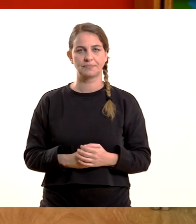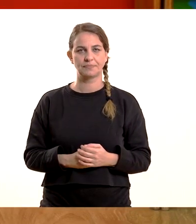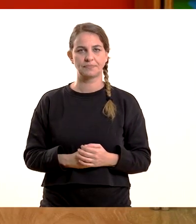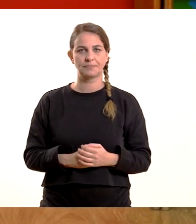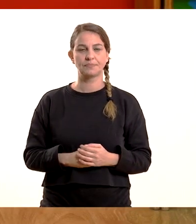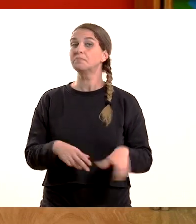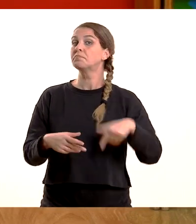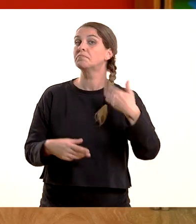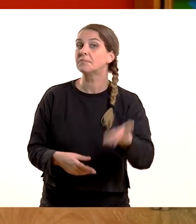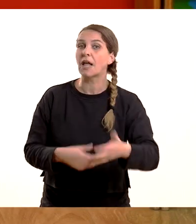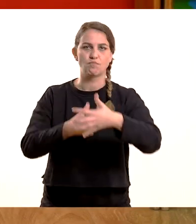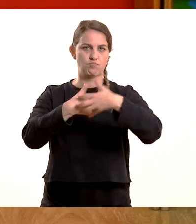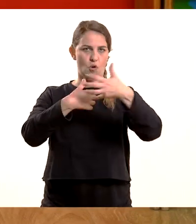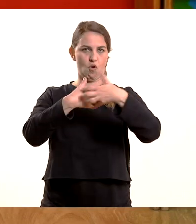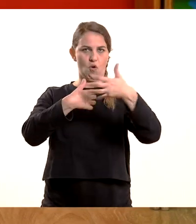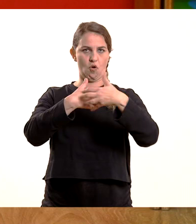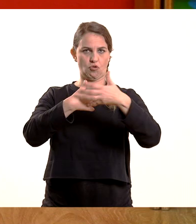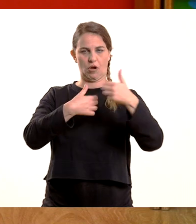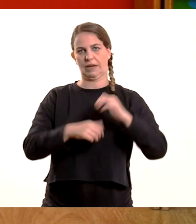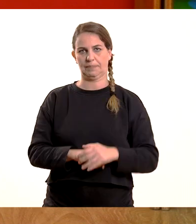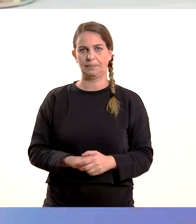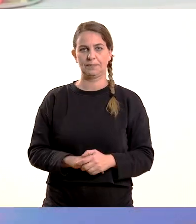Στη συνέχεια παίρνουμε το πορτοκαλί.